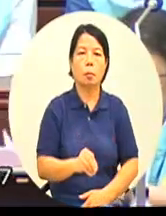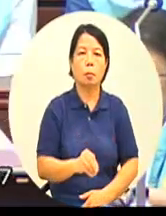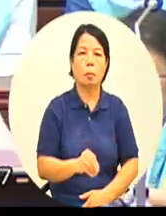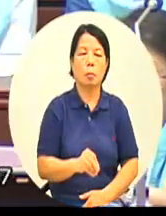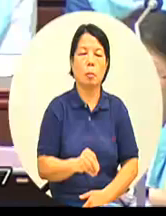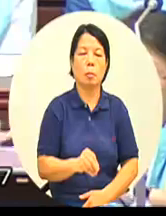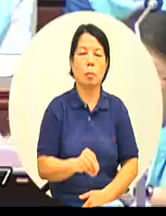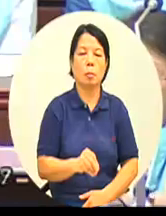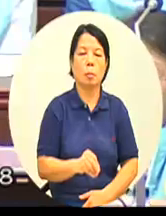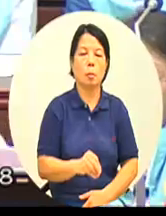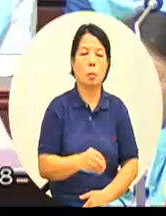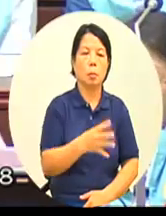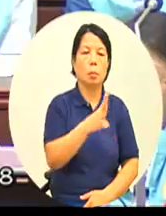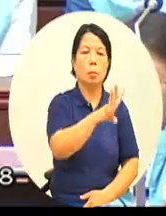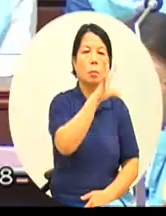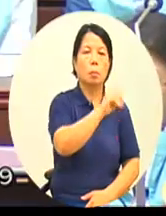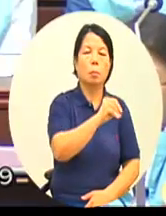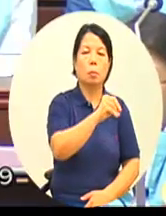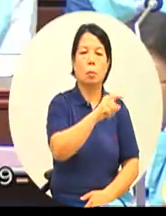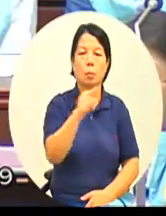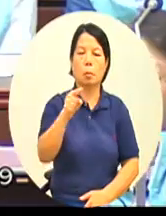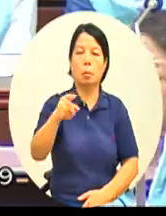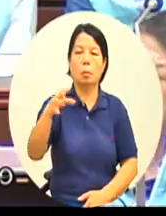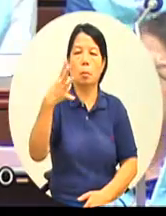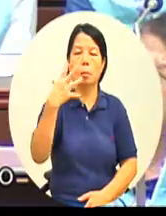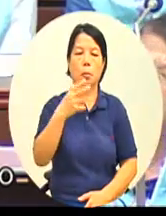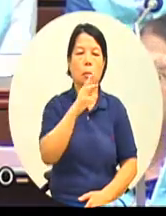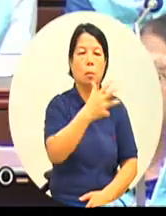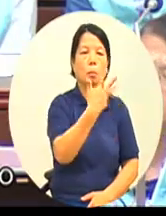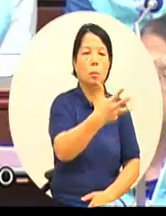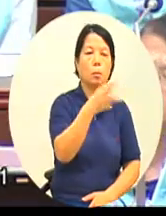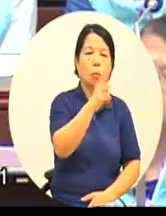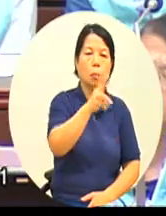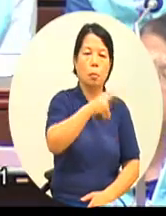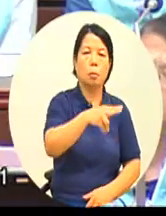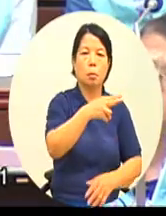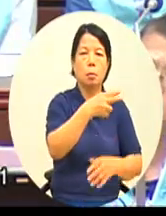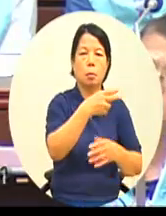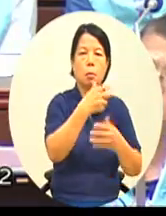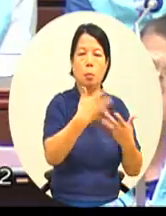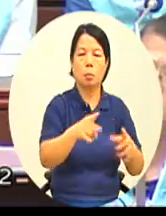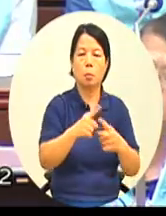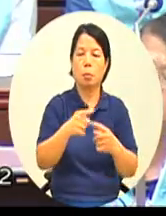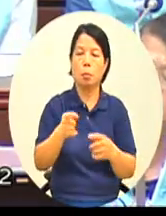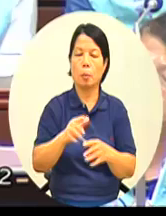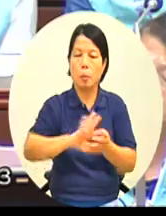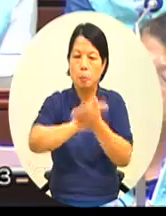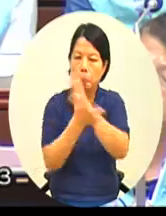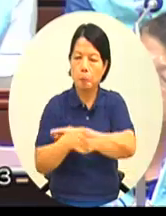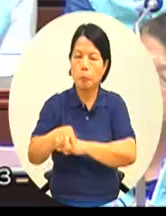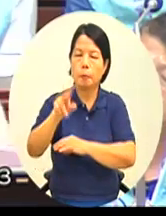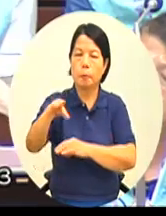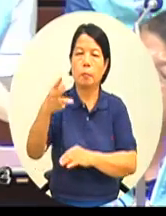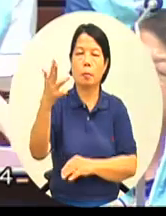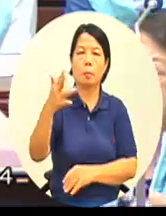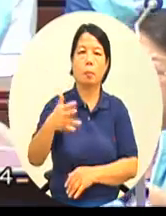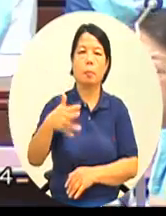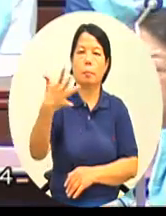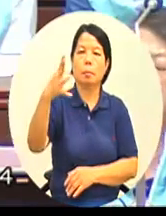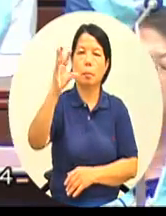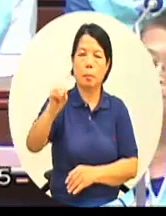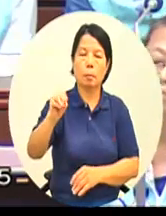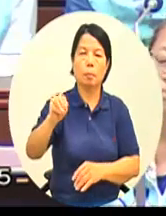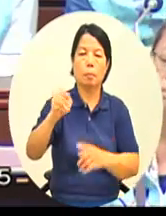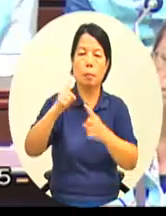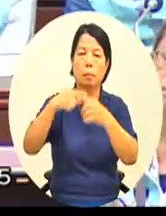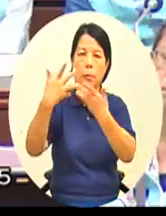四万多到8万多，这个部分原本的42000多人变成服务对象扩增成82000多人，我